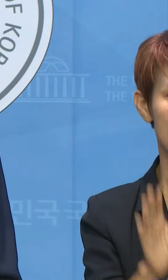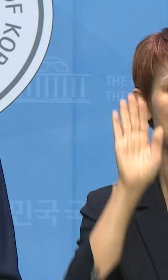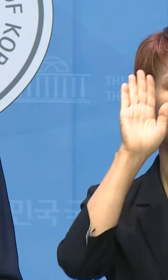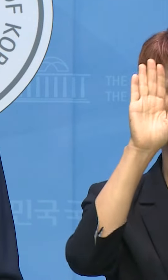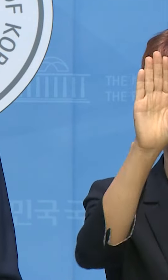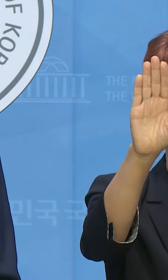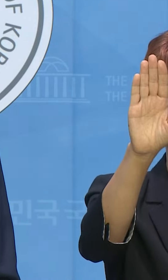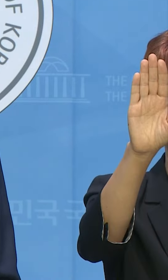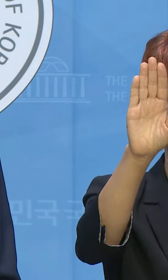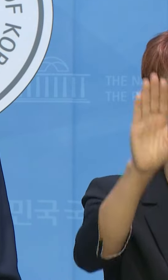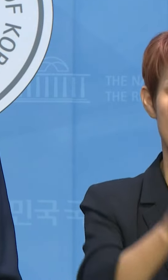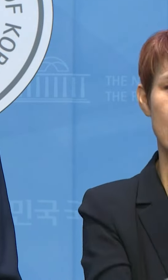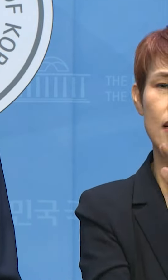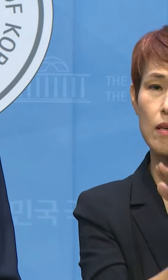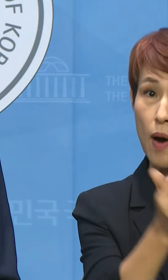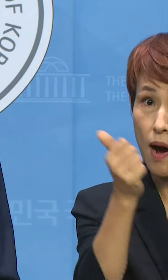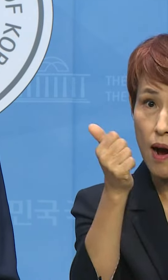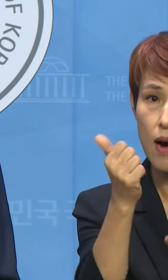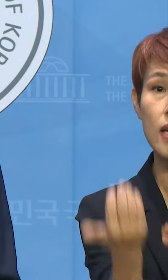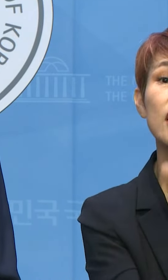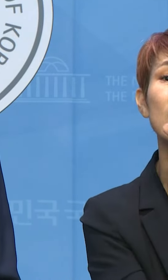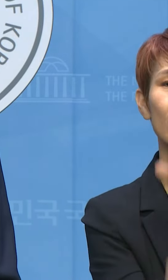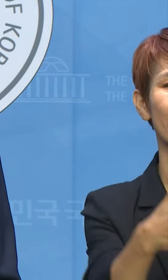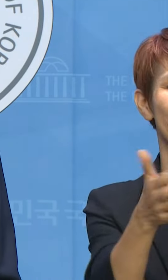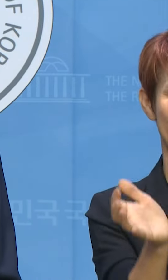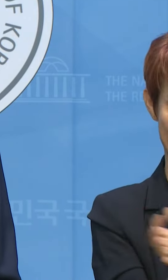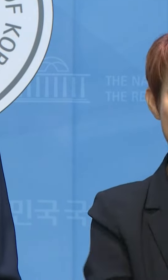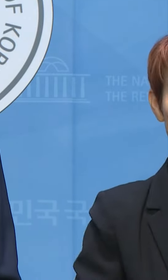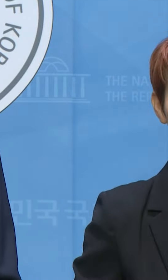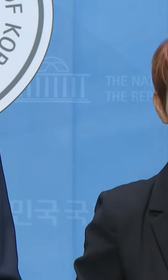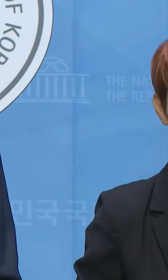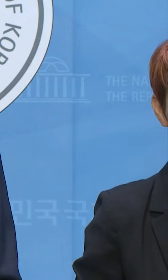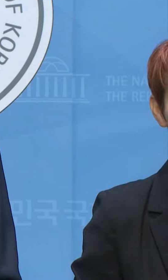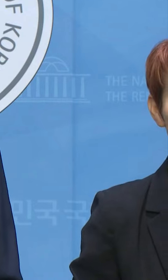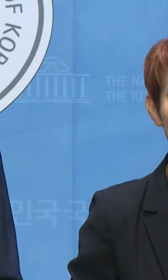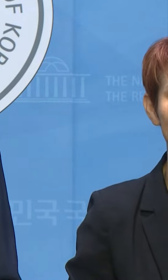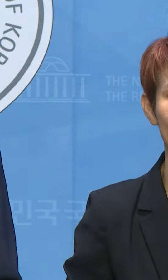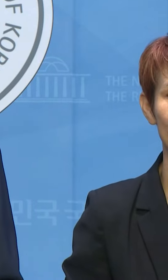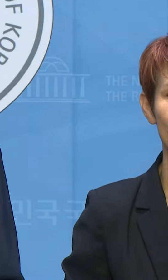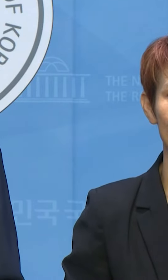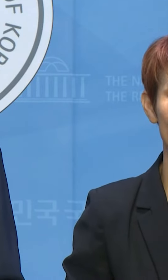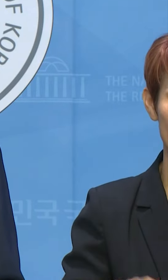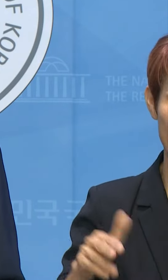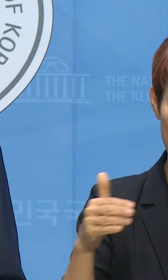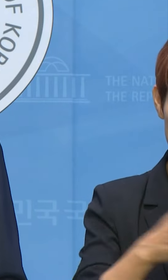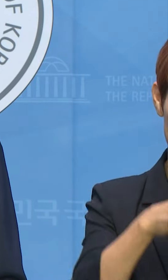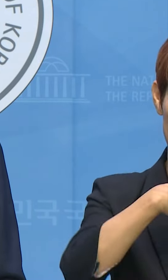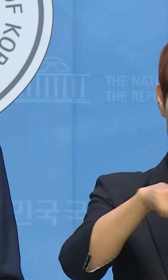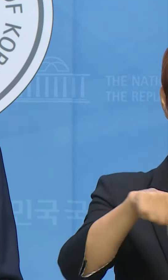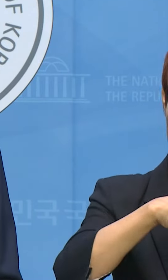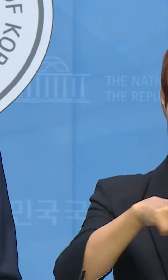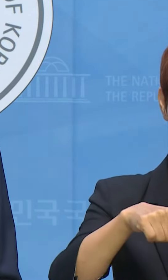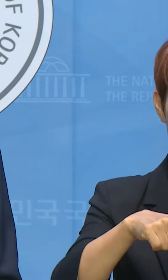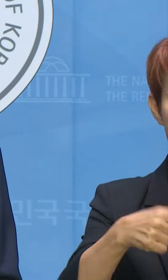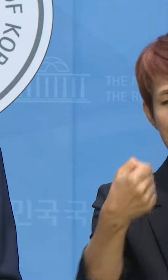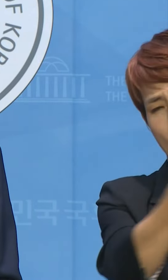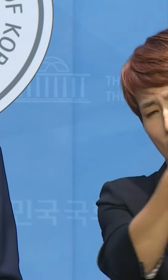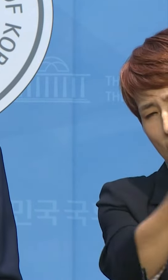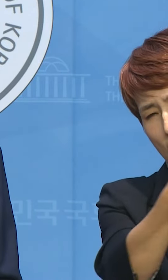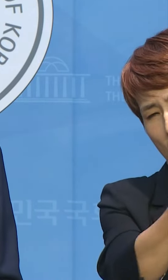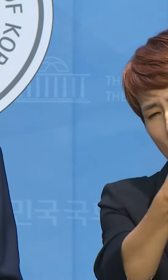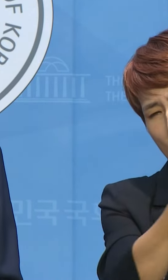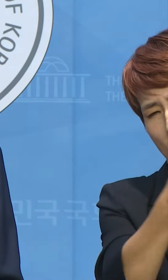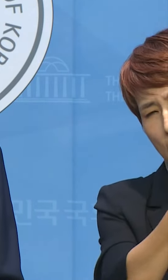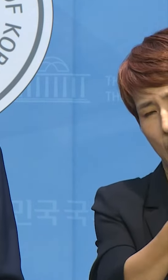미래를 희망을 이루어내는 정당이 될 것입니다 그간 정치에 대해 다툼만 한다는